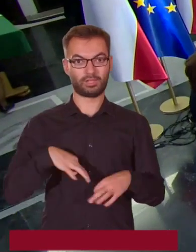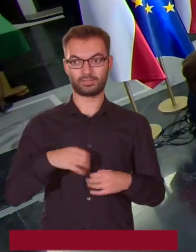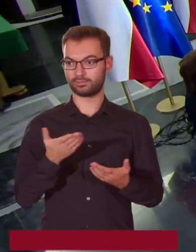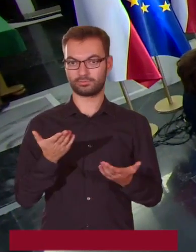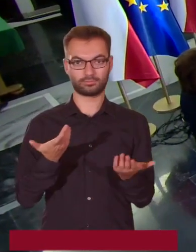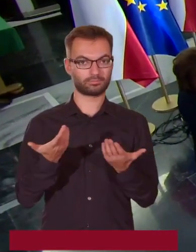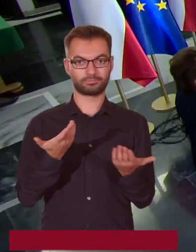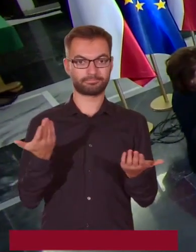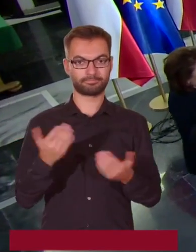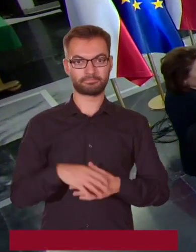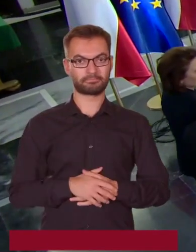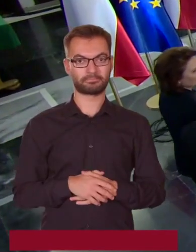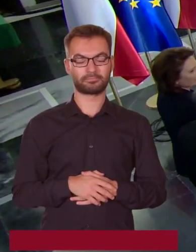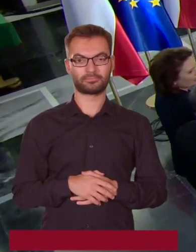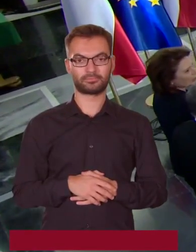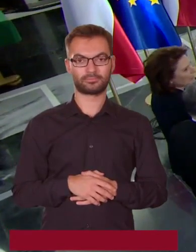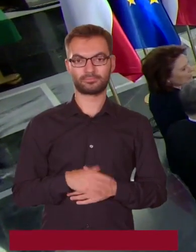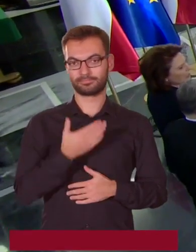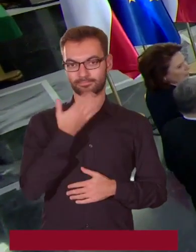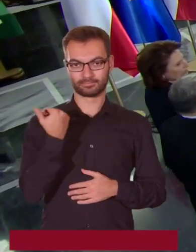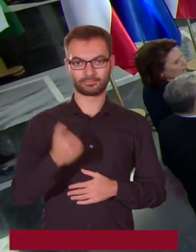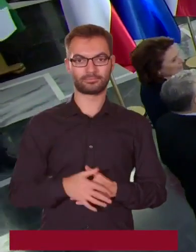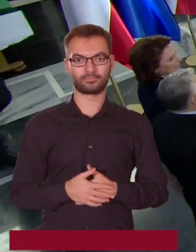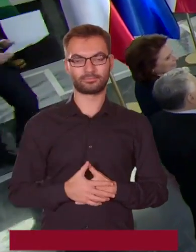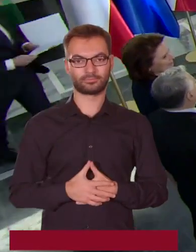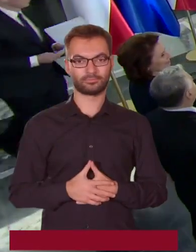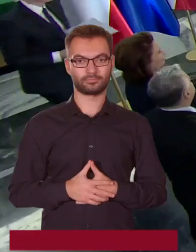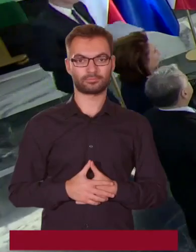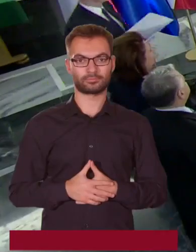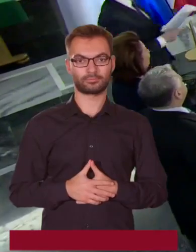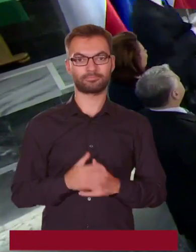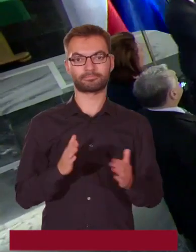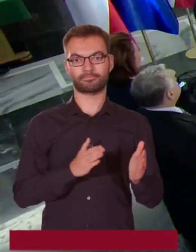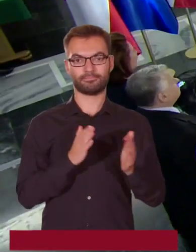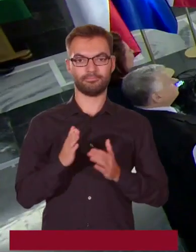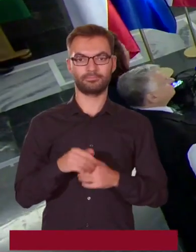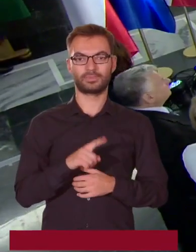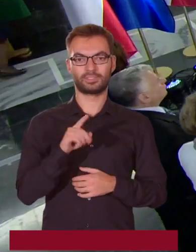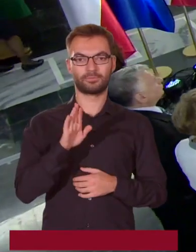Nie ma. To w takim razie poproszę pana Zbigniewa Babalskiego.